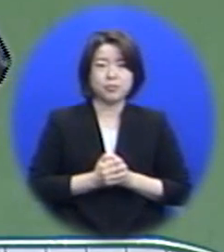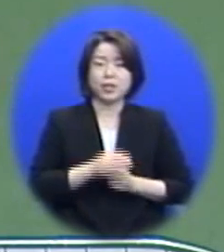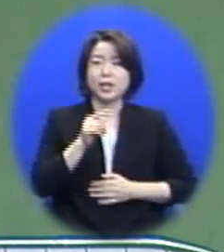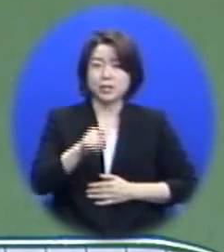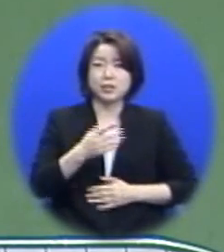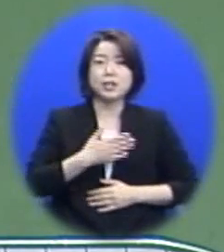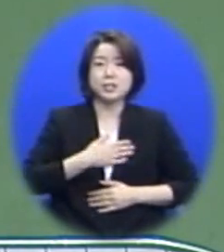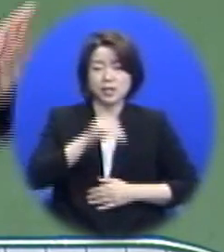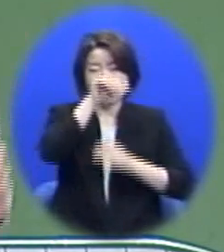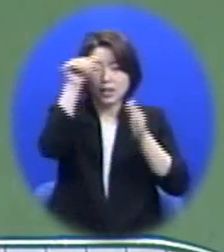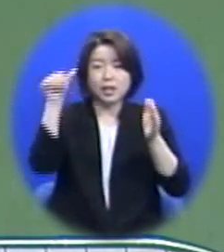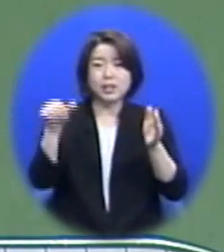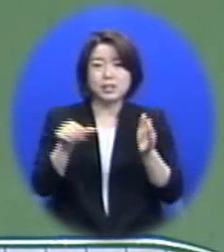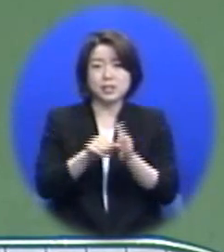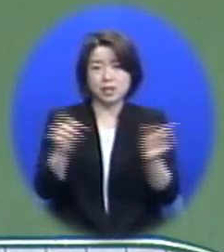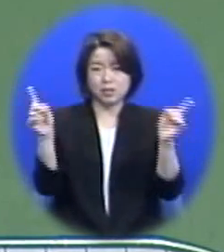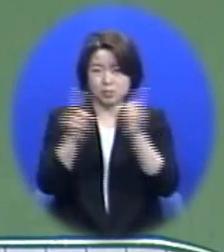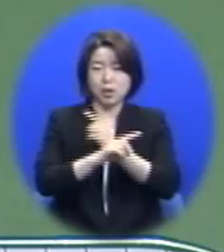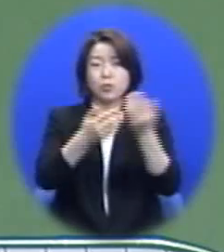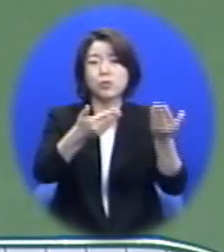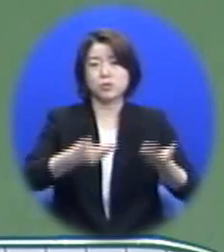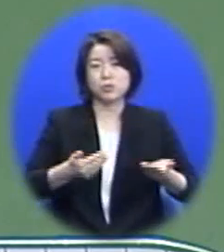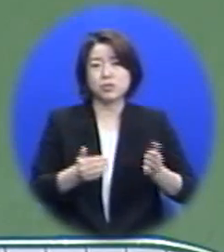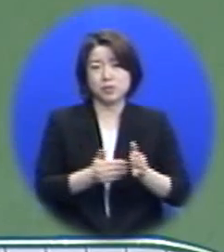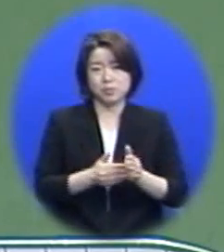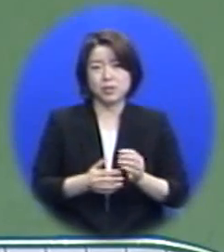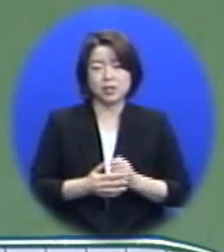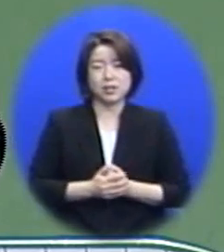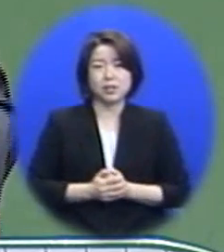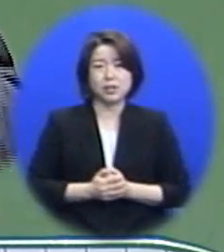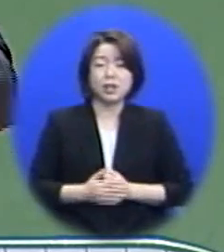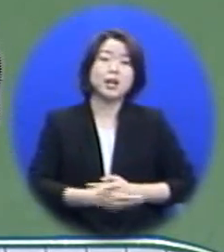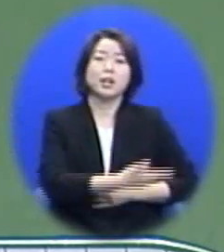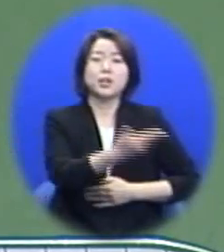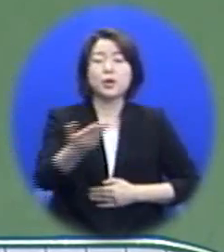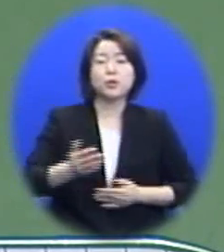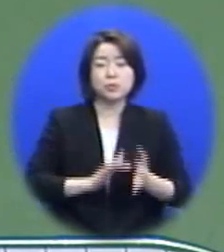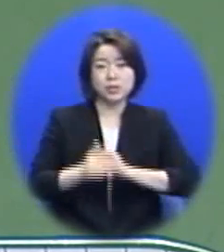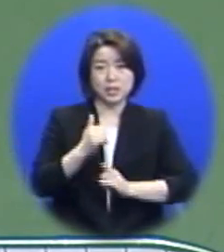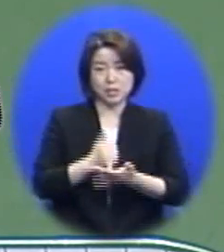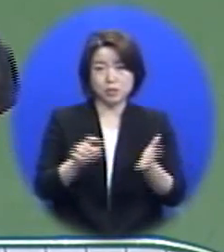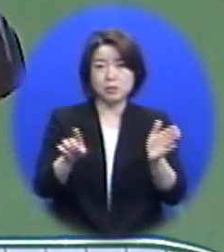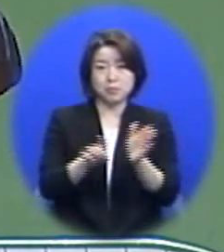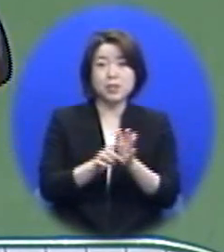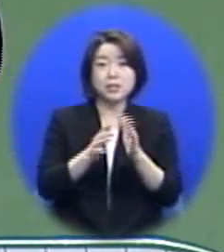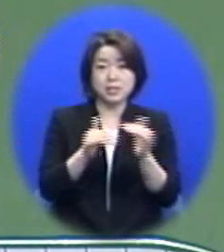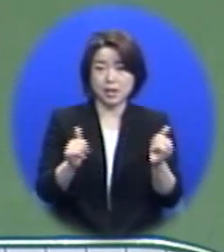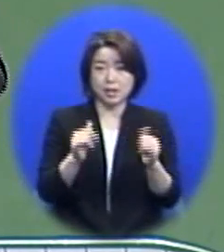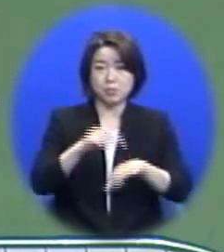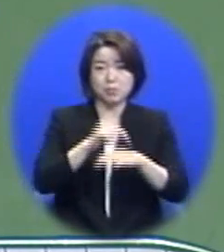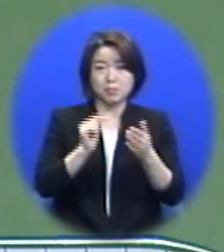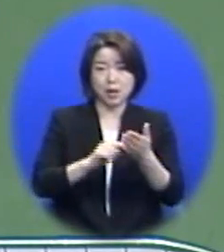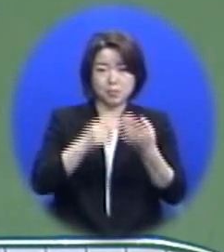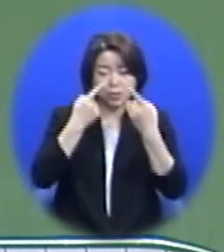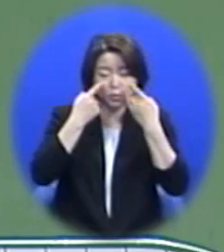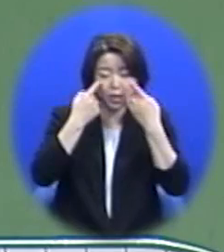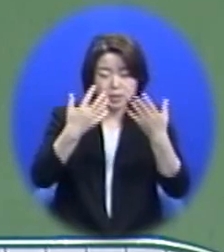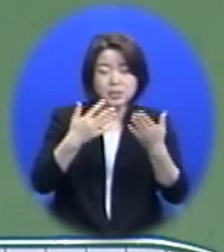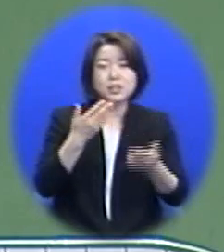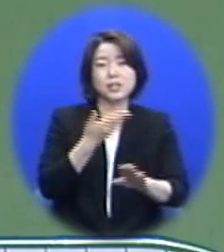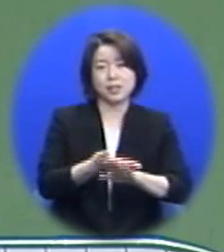그게 저의 인생을 바꾸어 놓았어 여러분 예수님을 믿는 사람은 마음이 뚜렷하게